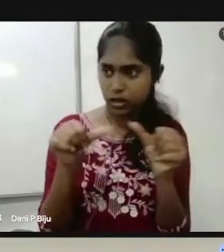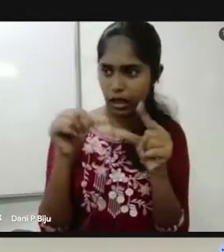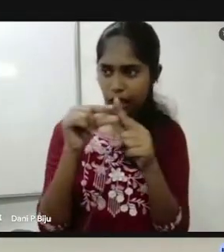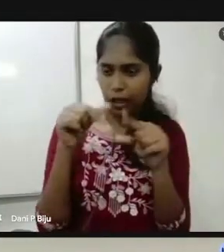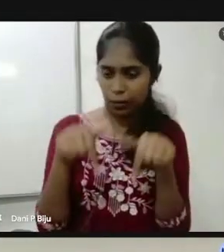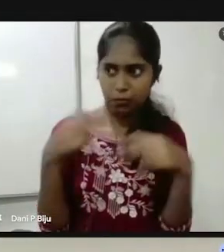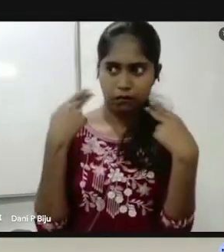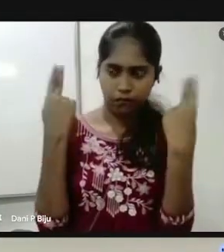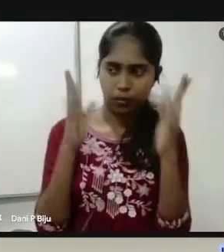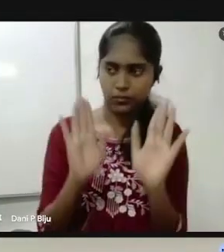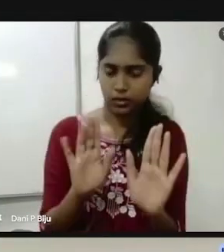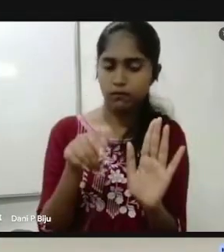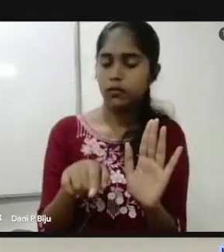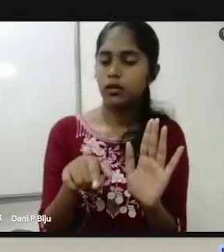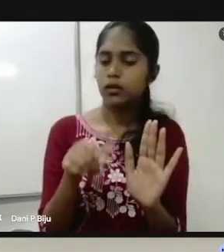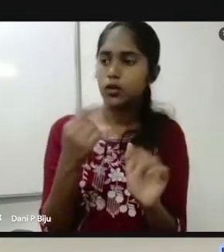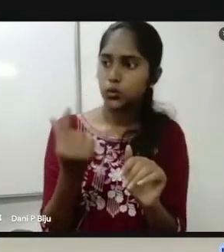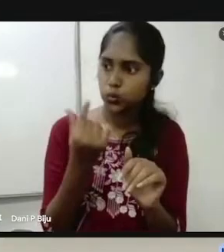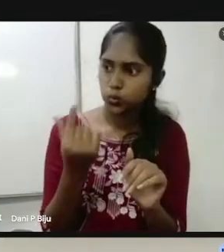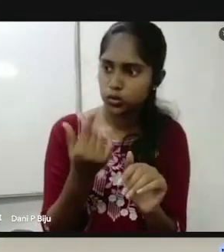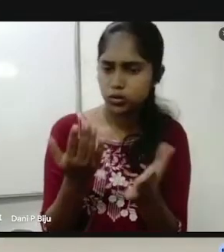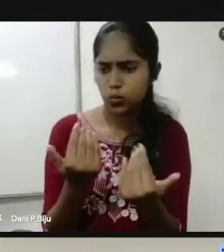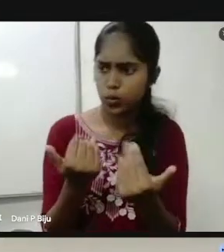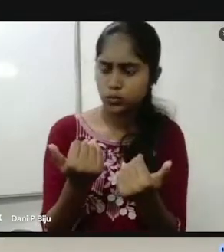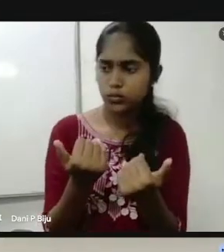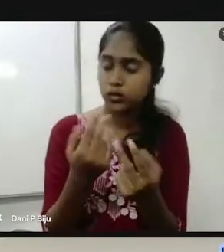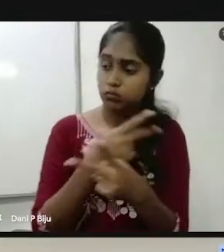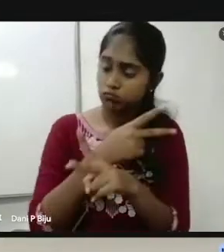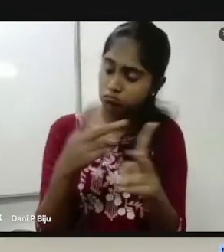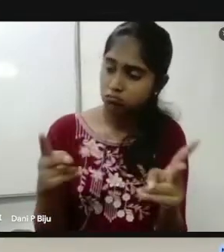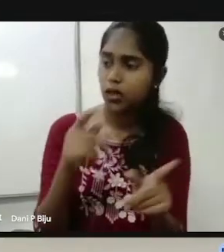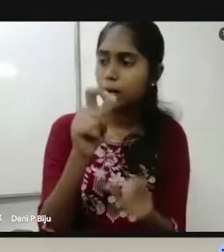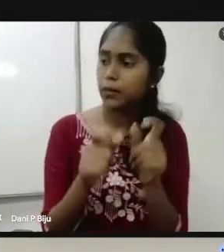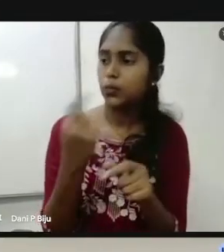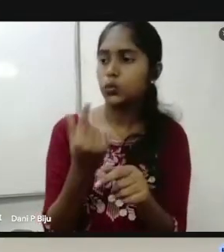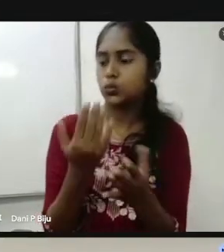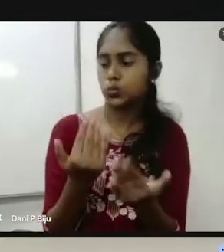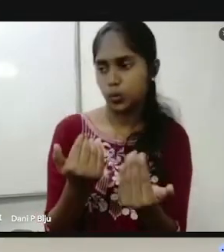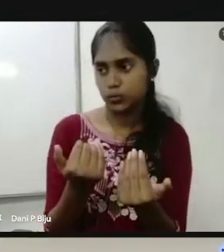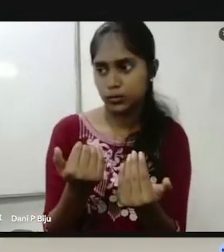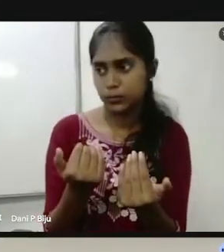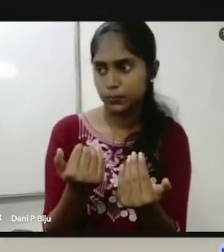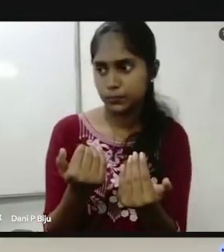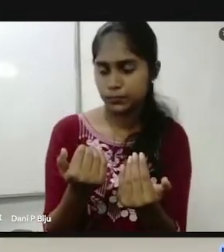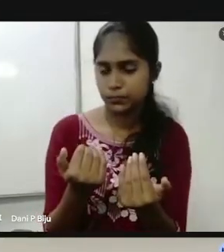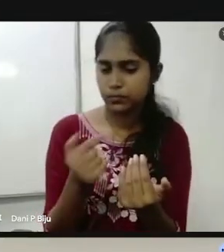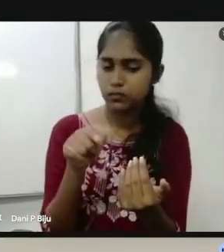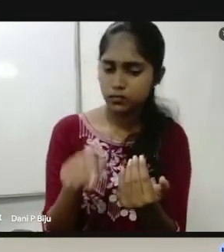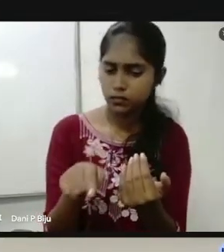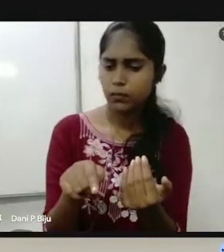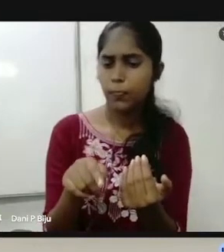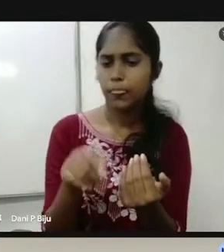ഇപ്പോ ഇന്ത്യയിൽ തന്നെ ഡെവലപ്പ് ചെയ്ത് പല രാജ്യങ്ങളിലേക്കും പിന്നെ അഡ്വാൻസ് ചെയ്ത ഒരു ആപ്ലിക്കേഷൻ ആണത്. അത് ബോത്ത്